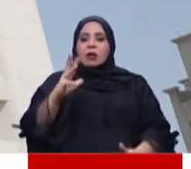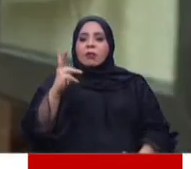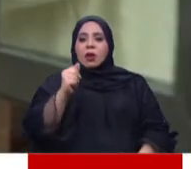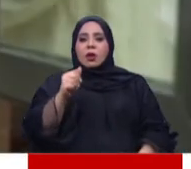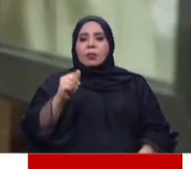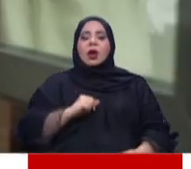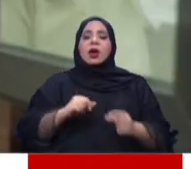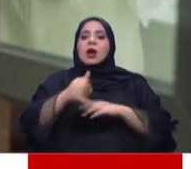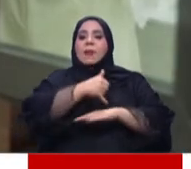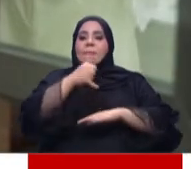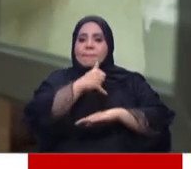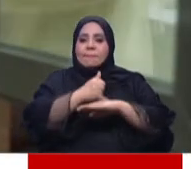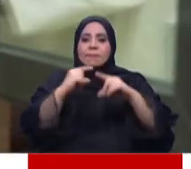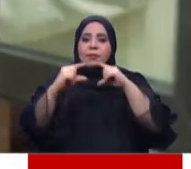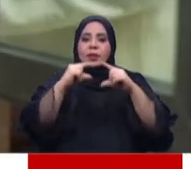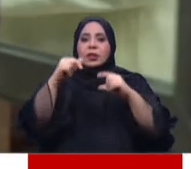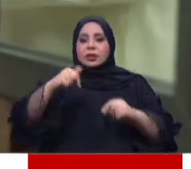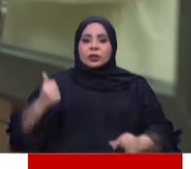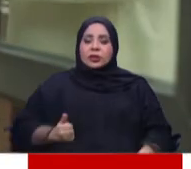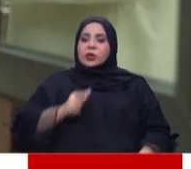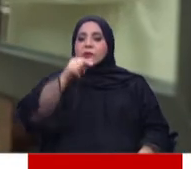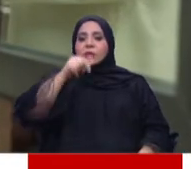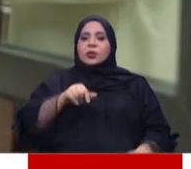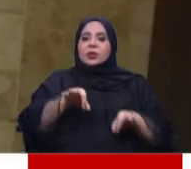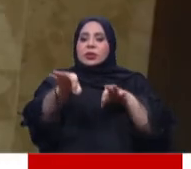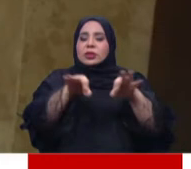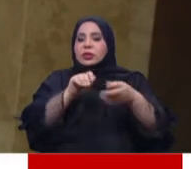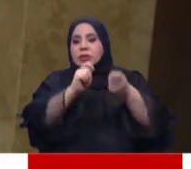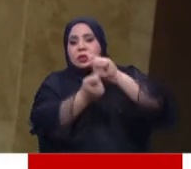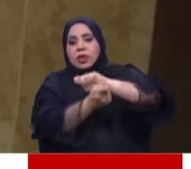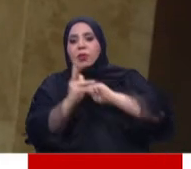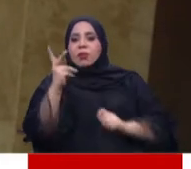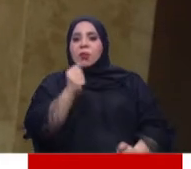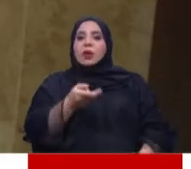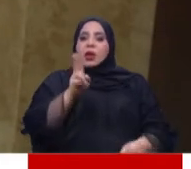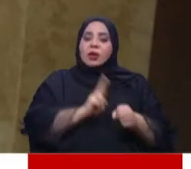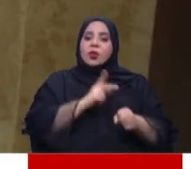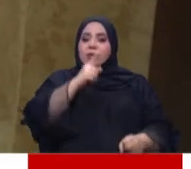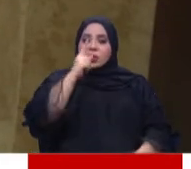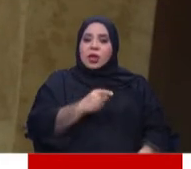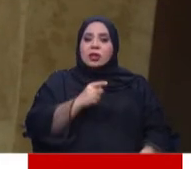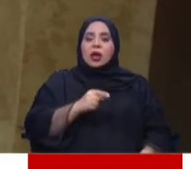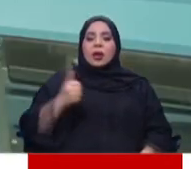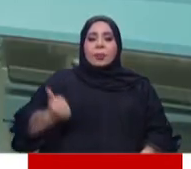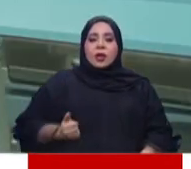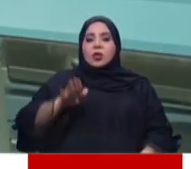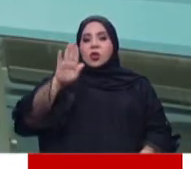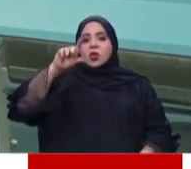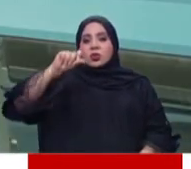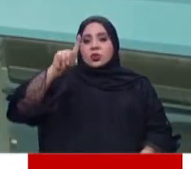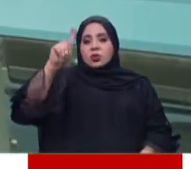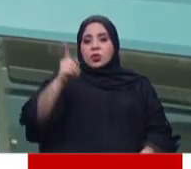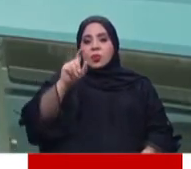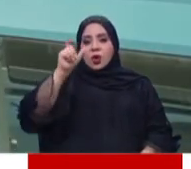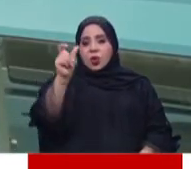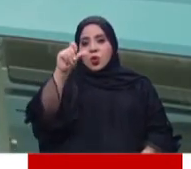لمصرف البحرين المركزي في إطار استراتيجية التحول الرقمي. ومن خلال تحديات البحرين سوبر نوفا، سيطرح